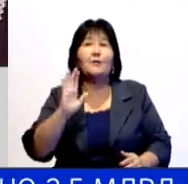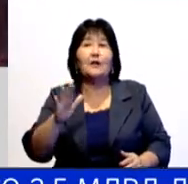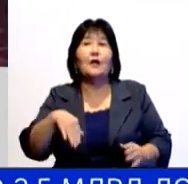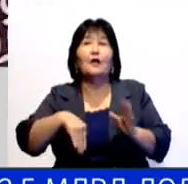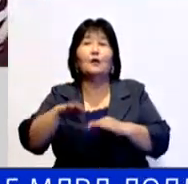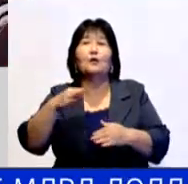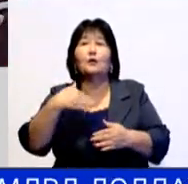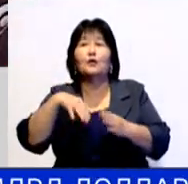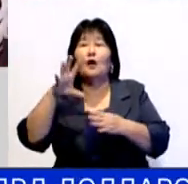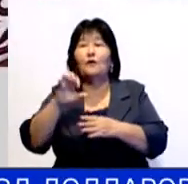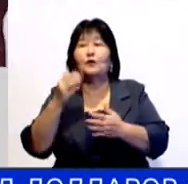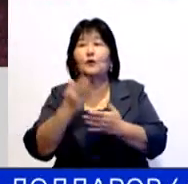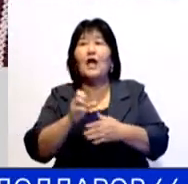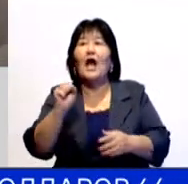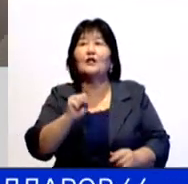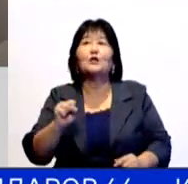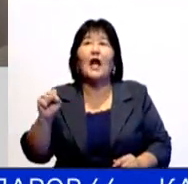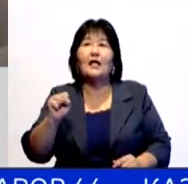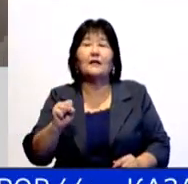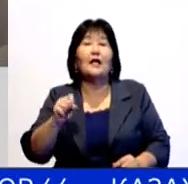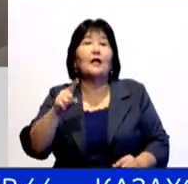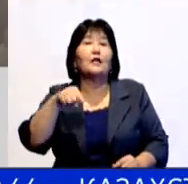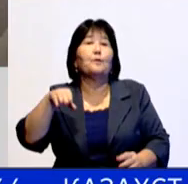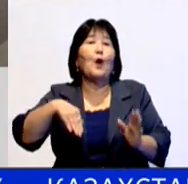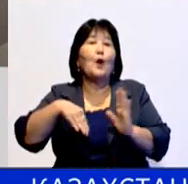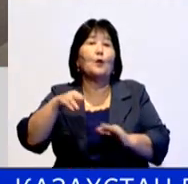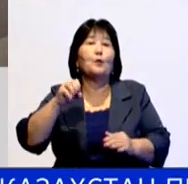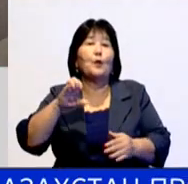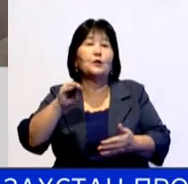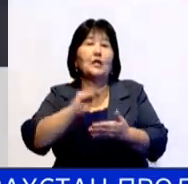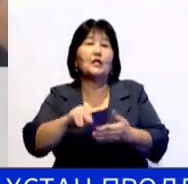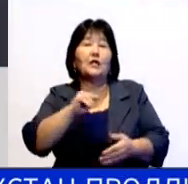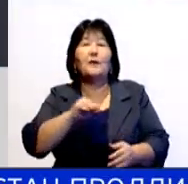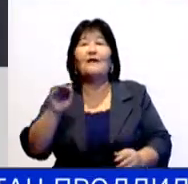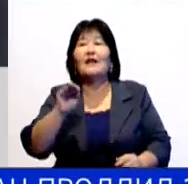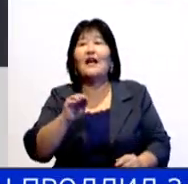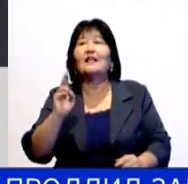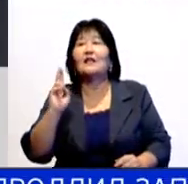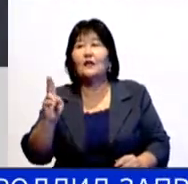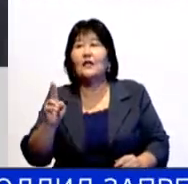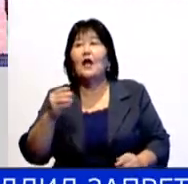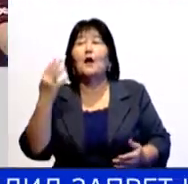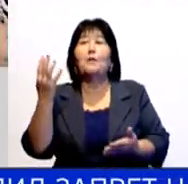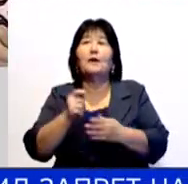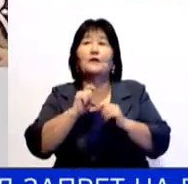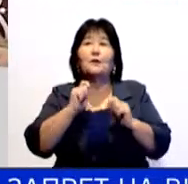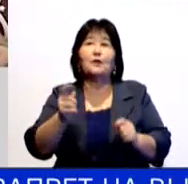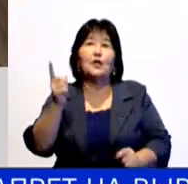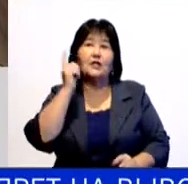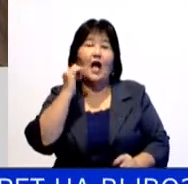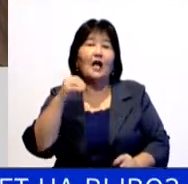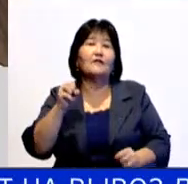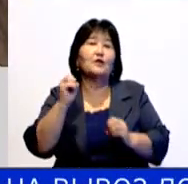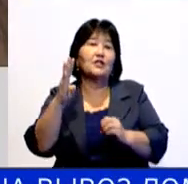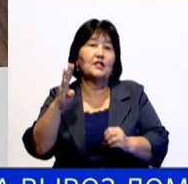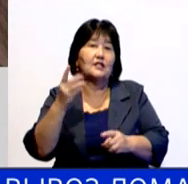«Лучшее фото» удостоен Айдус Альназаров. В номинации «Лучший пост» отмечена работа Фархата Халилаева. Победителям вручены смартфон и iPhone 14